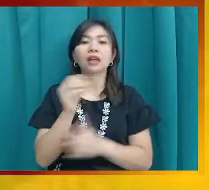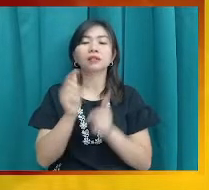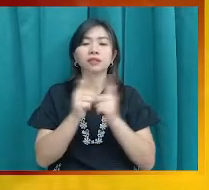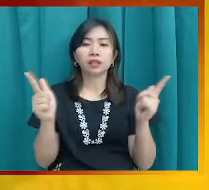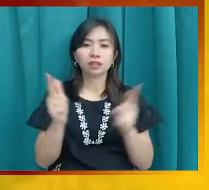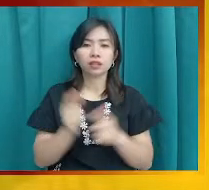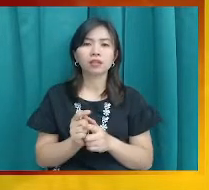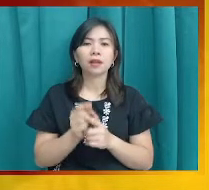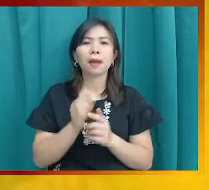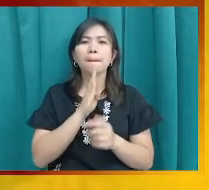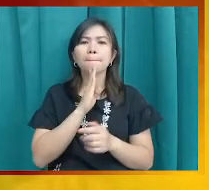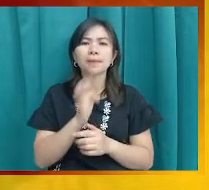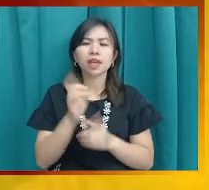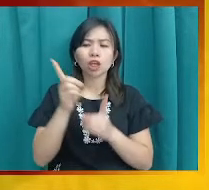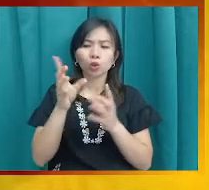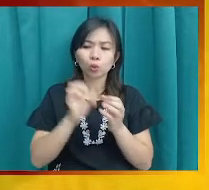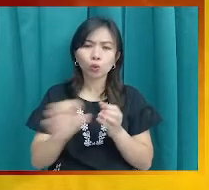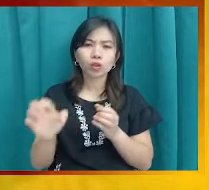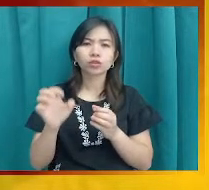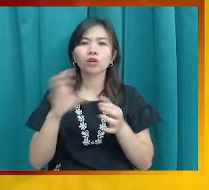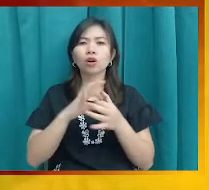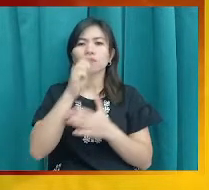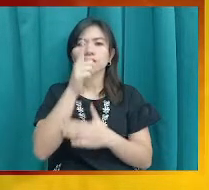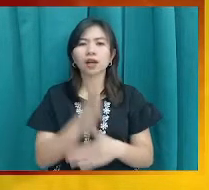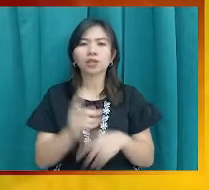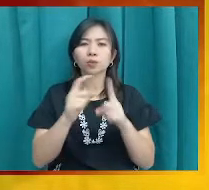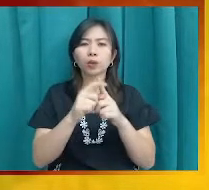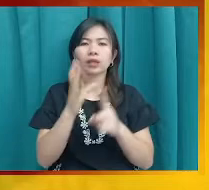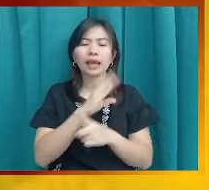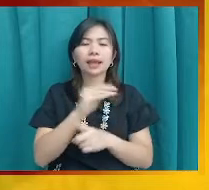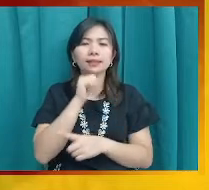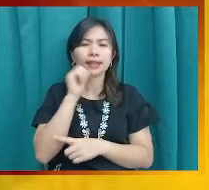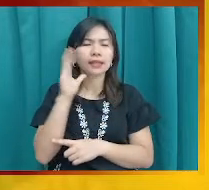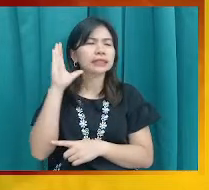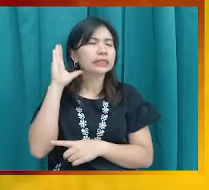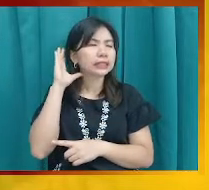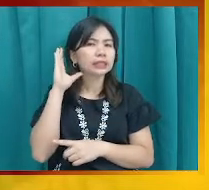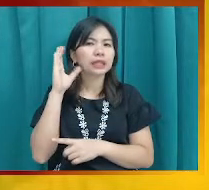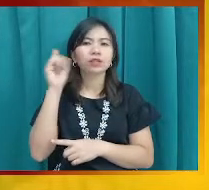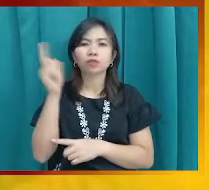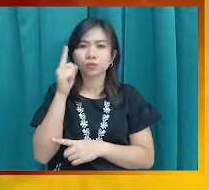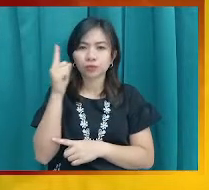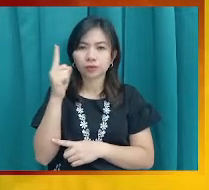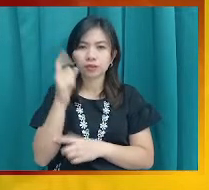your own selves. So sa pagtatapos ng ating topic na ito, itong topic ender